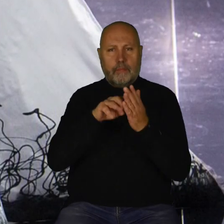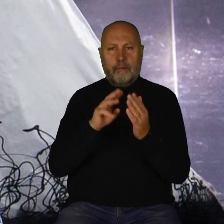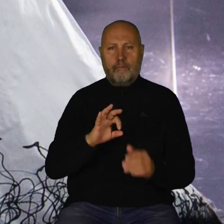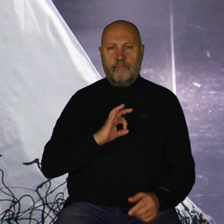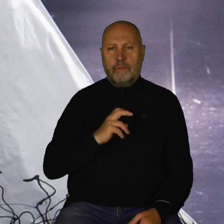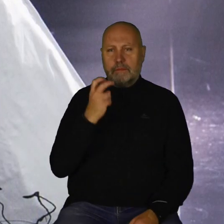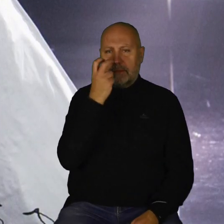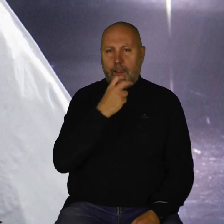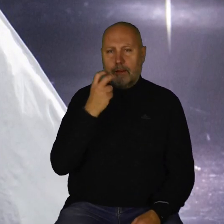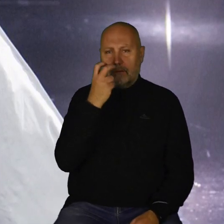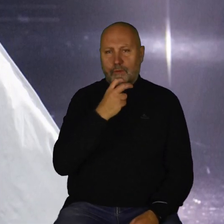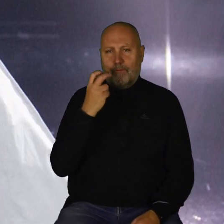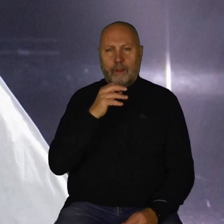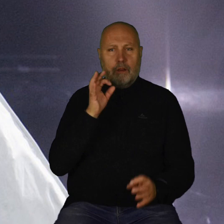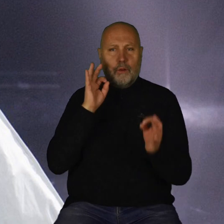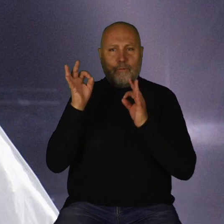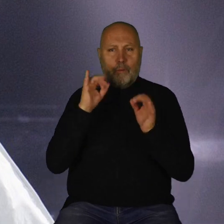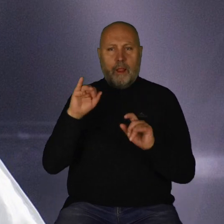muzyki